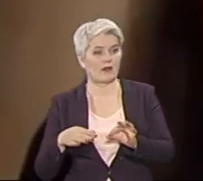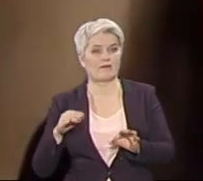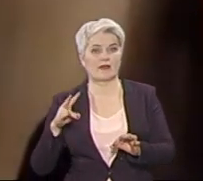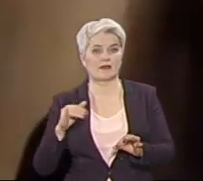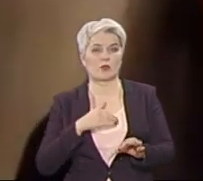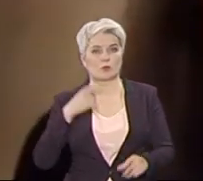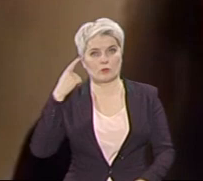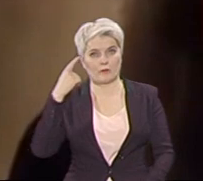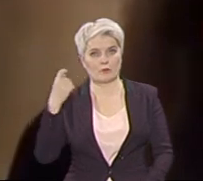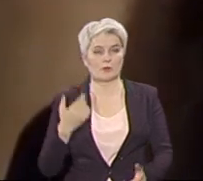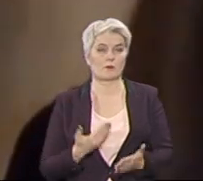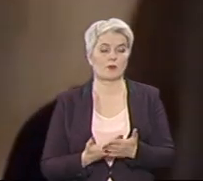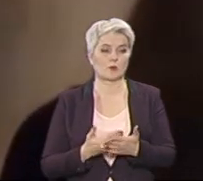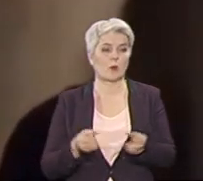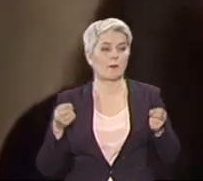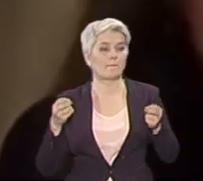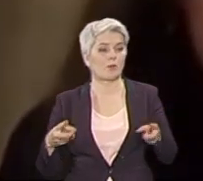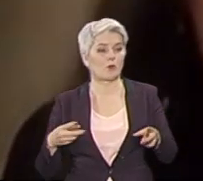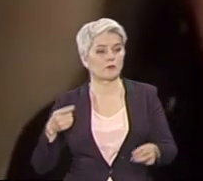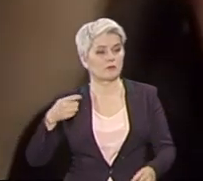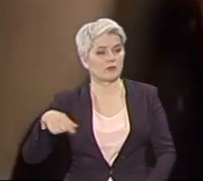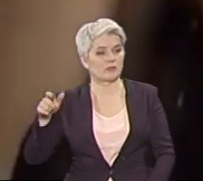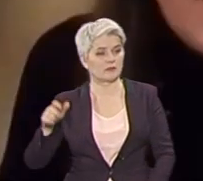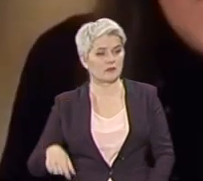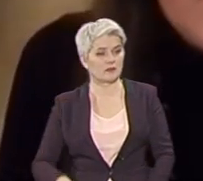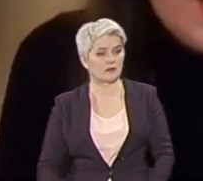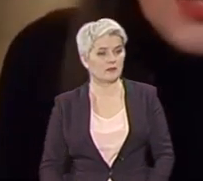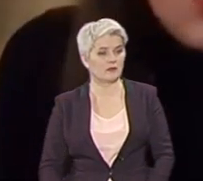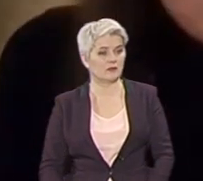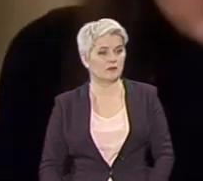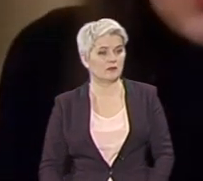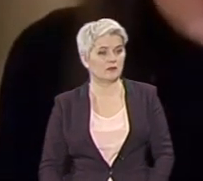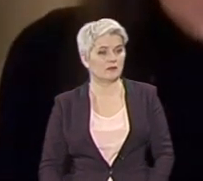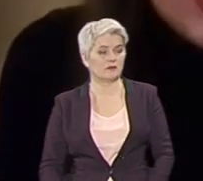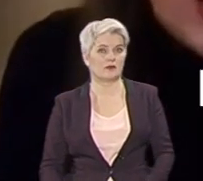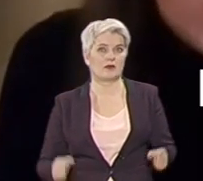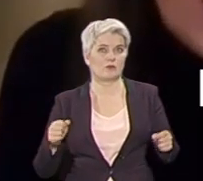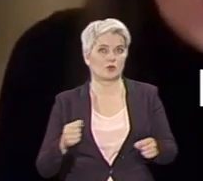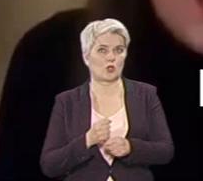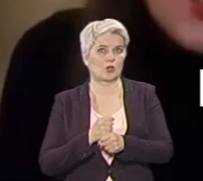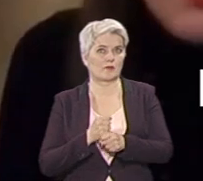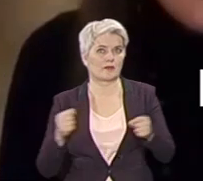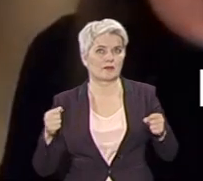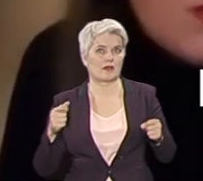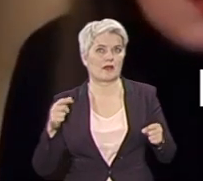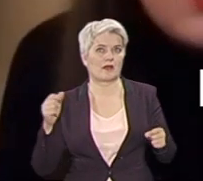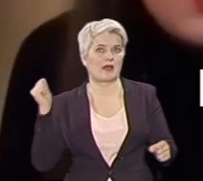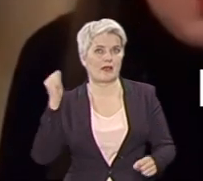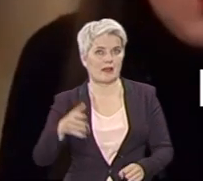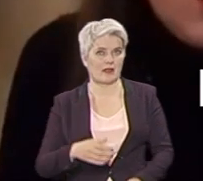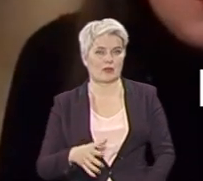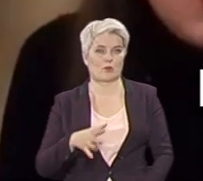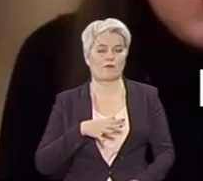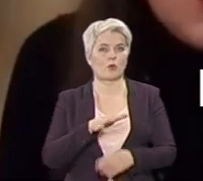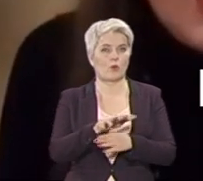хочуть повідомити про підозру в погрозі президенту. Там ненароком може зірватися граната. А знаєш, там обстріли бувають